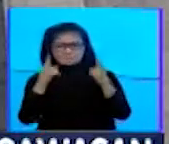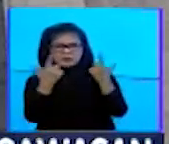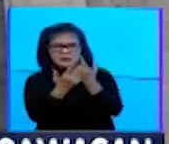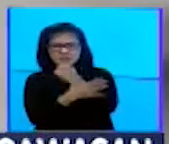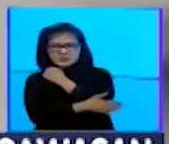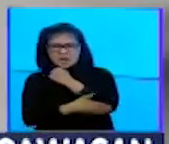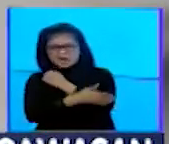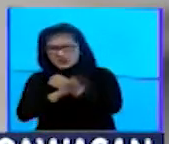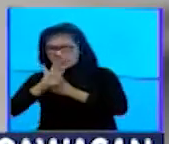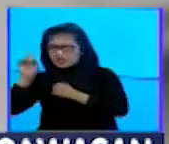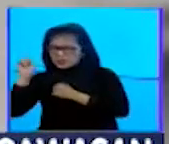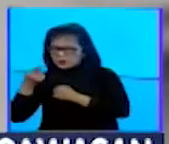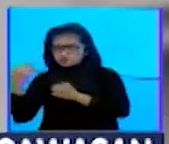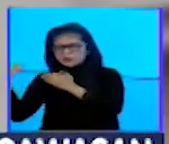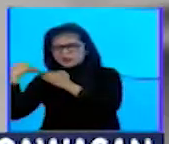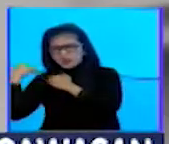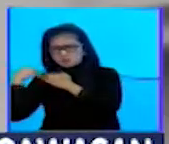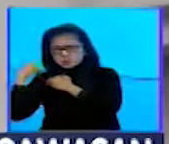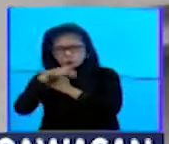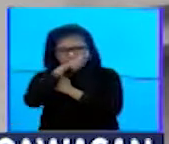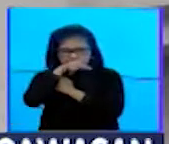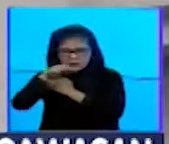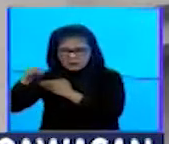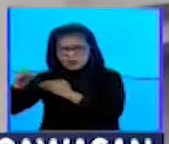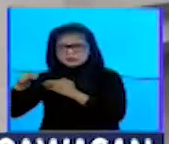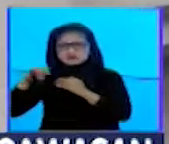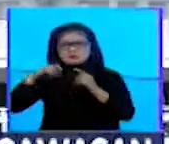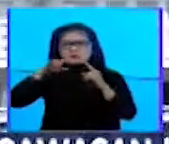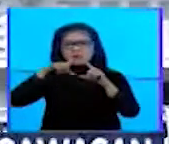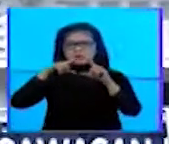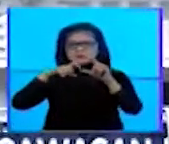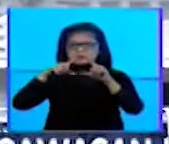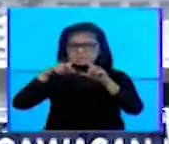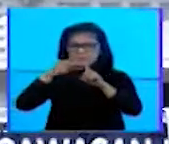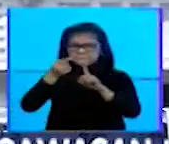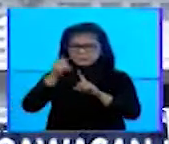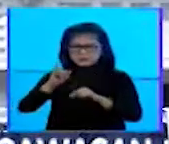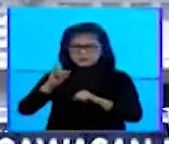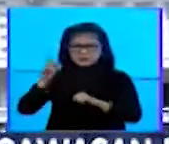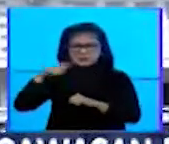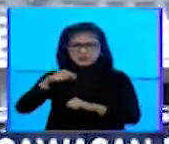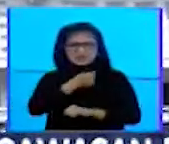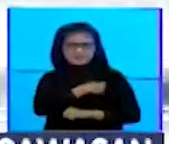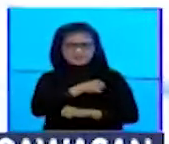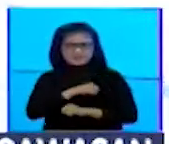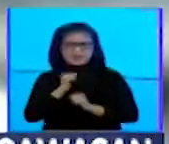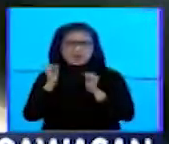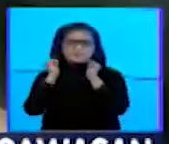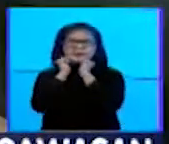ikut bertanggung jawab dalam pengawasan Asabri. Salah satunya Inspektorat Jenderal Kementerian Pertahanan.